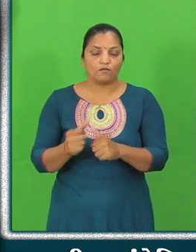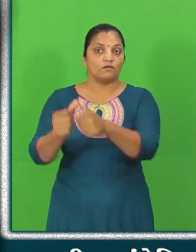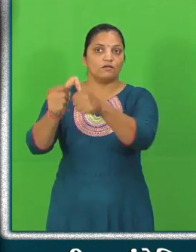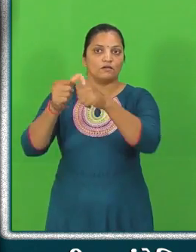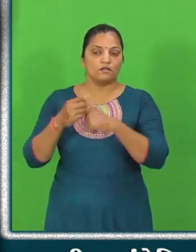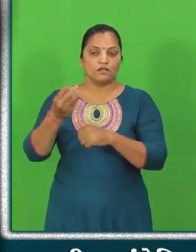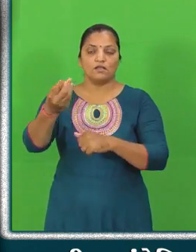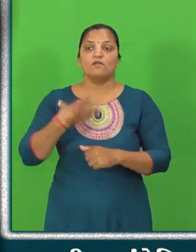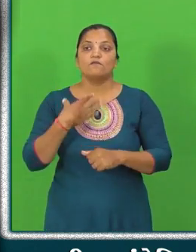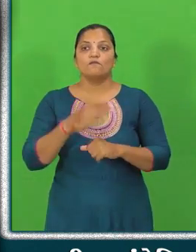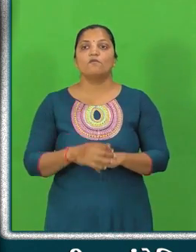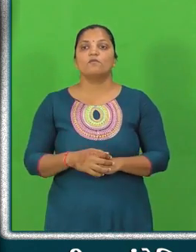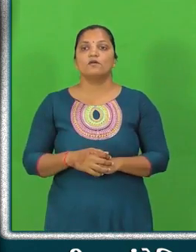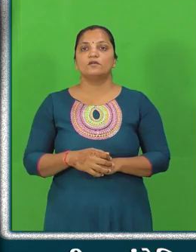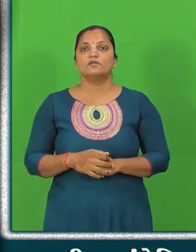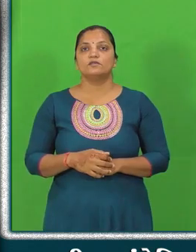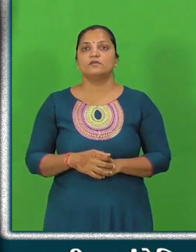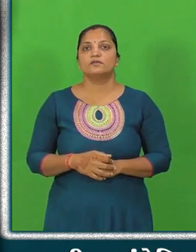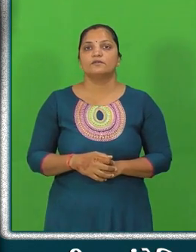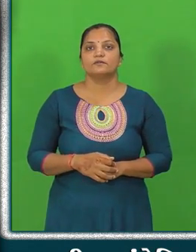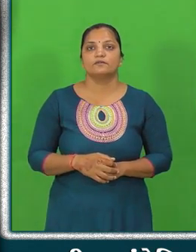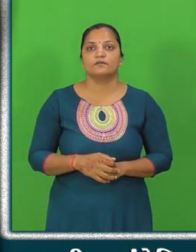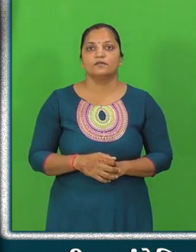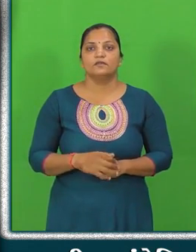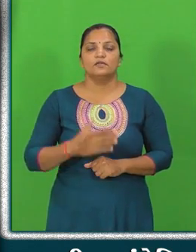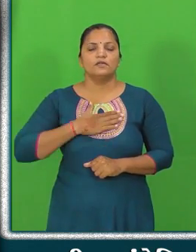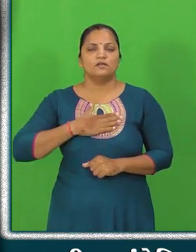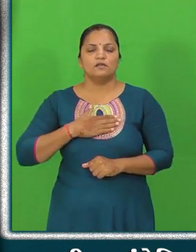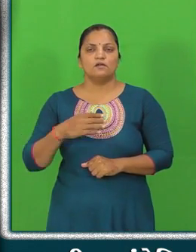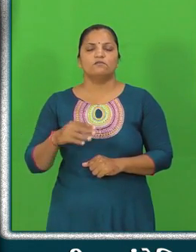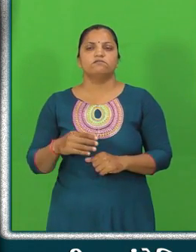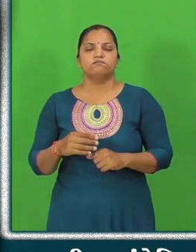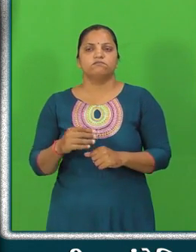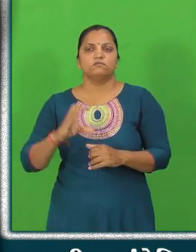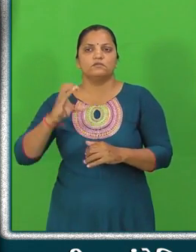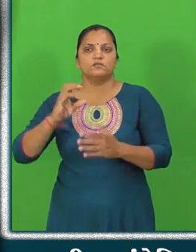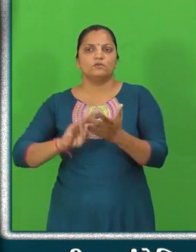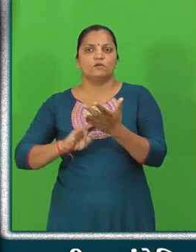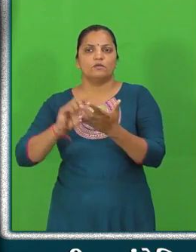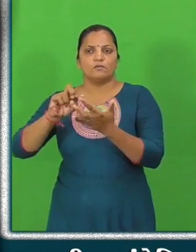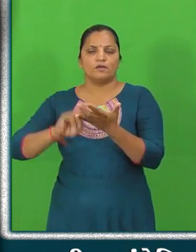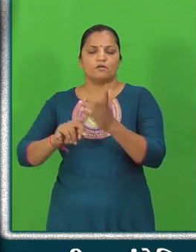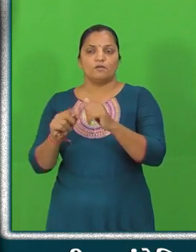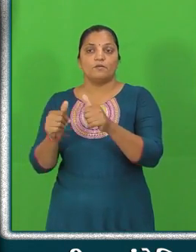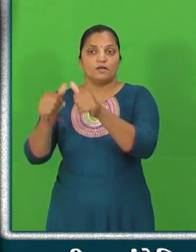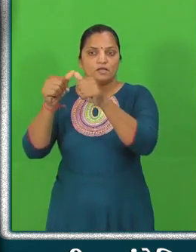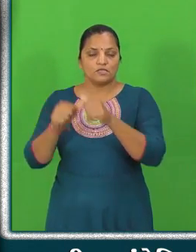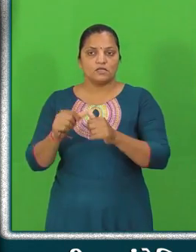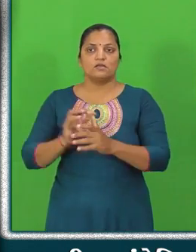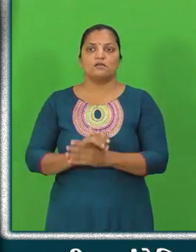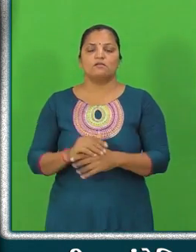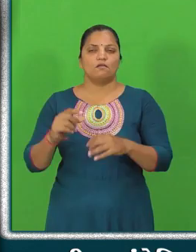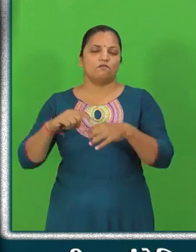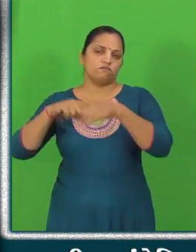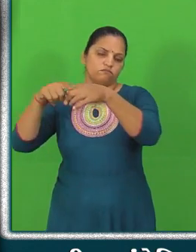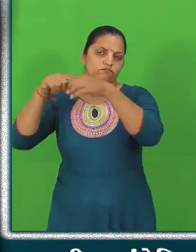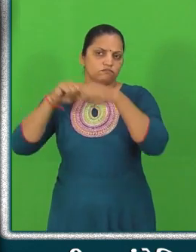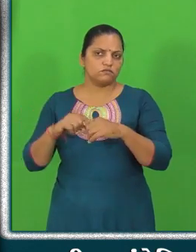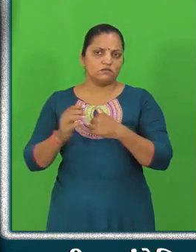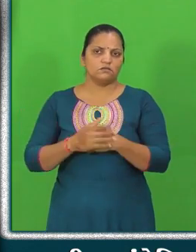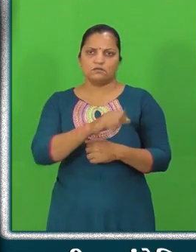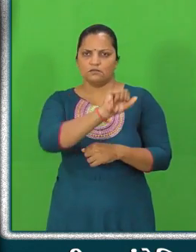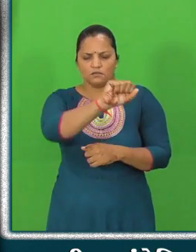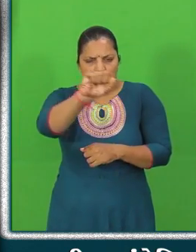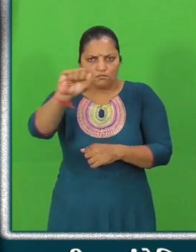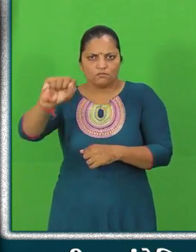કરશે. કે તમે લાઈવ ચેટ છે એની અંદર અમે અહીંયાથી જે પ્રશ્ન પૂછીએ એ જણાવો, અને એ સિવાય તમને